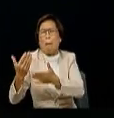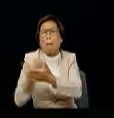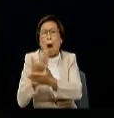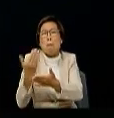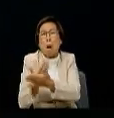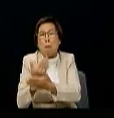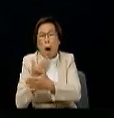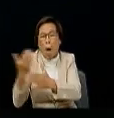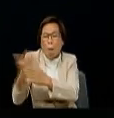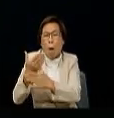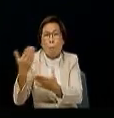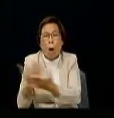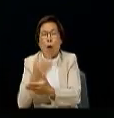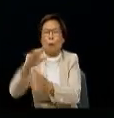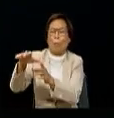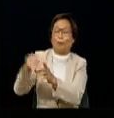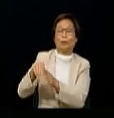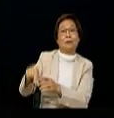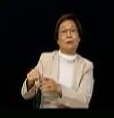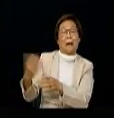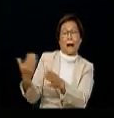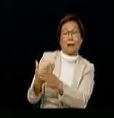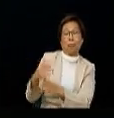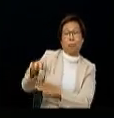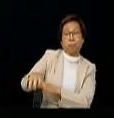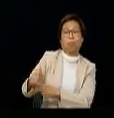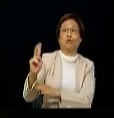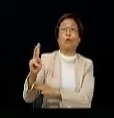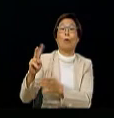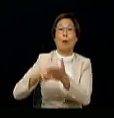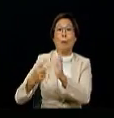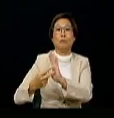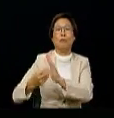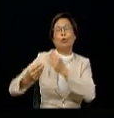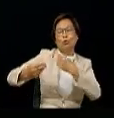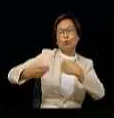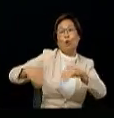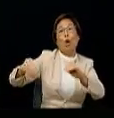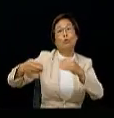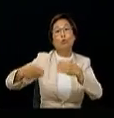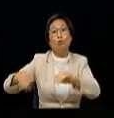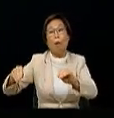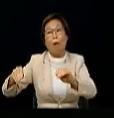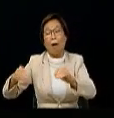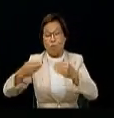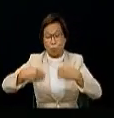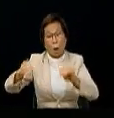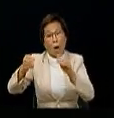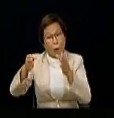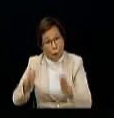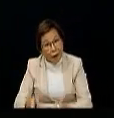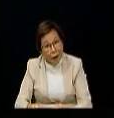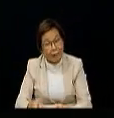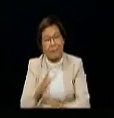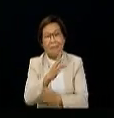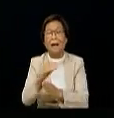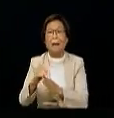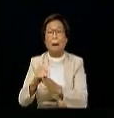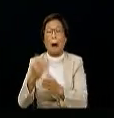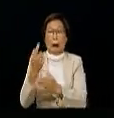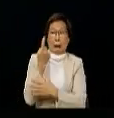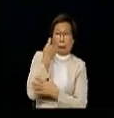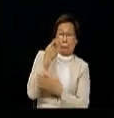misalnya termasuklah opened pemegangan manusia dan yang